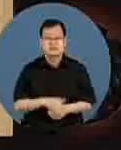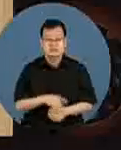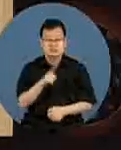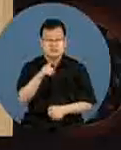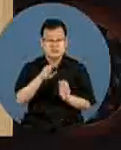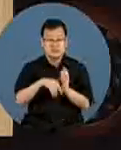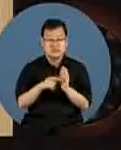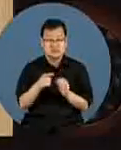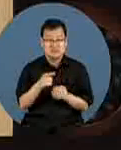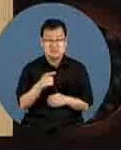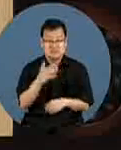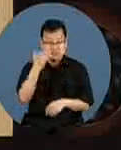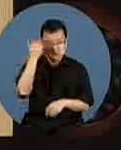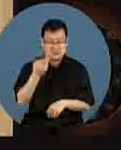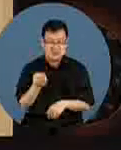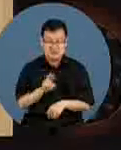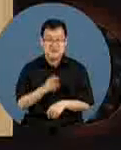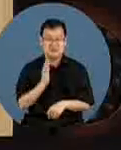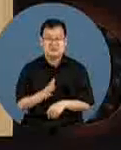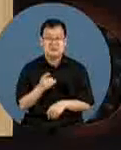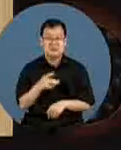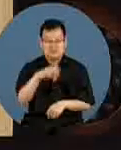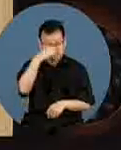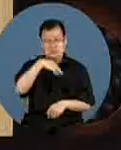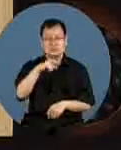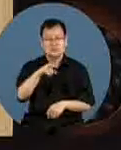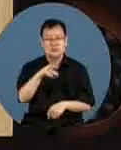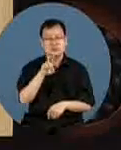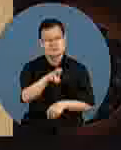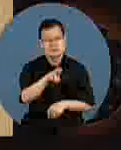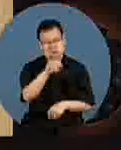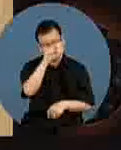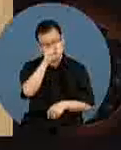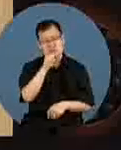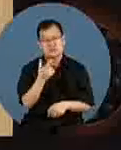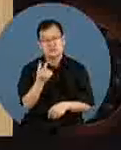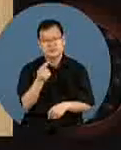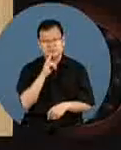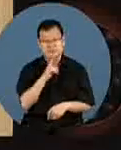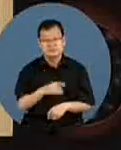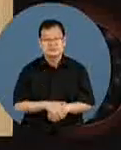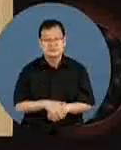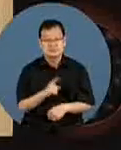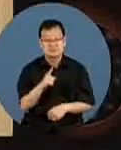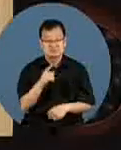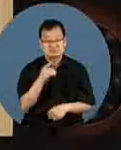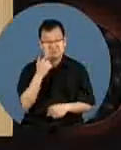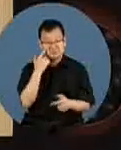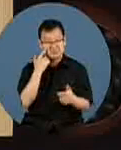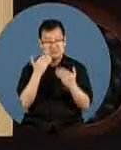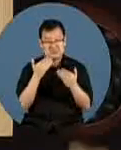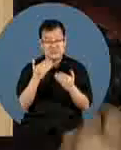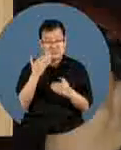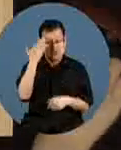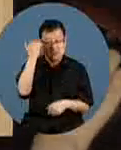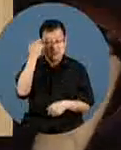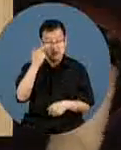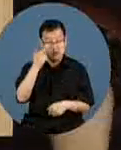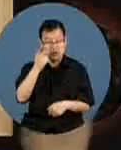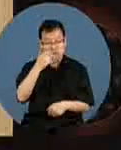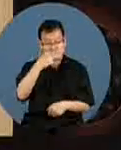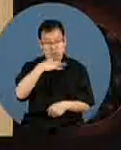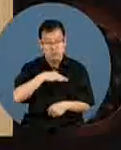흑이 젖히지 말고 아, 거기를 그곳을. 잡아뒀어야 된다는 네. 얘기였어요. 그러면 뭐 확실하게 좋은 것